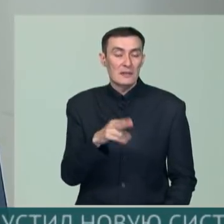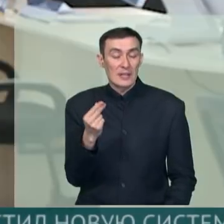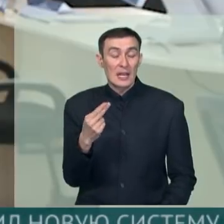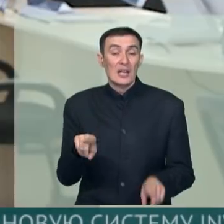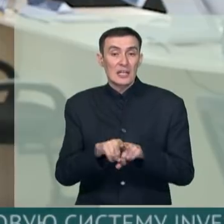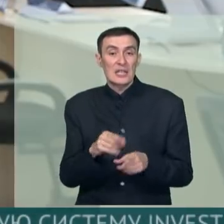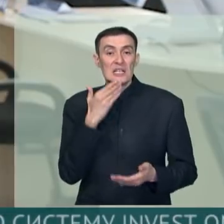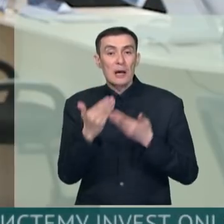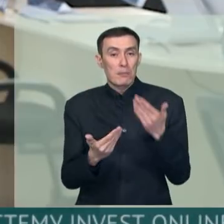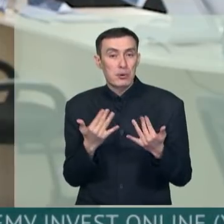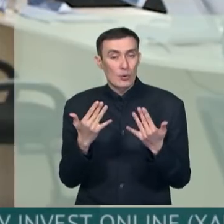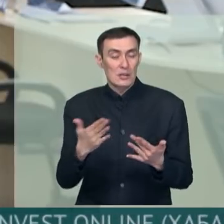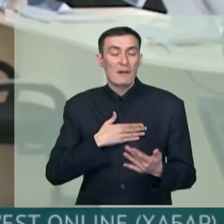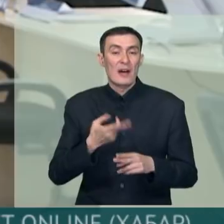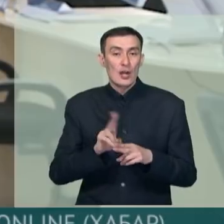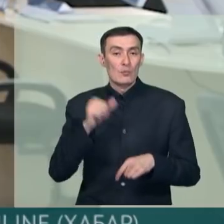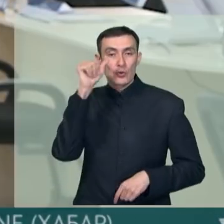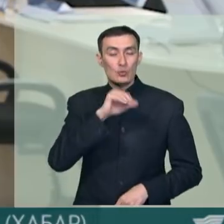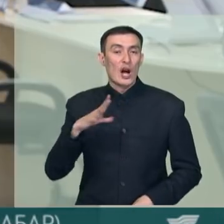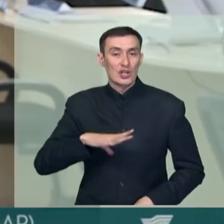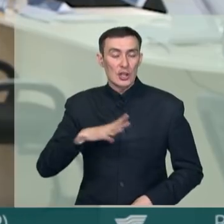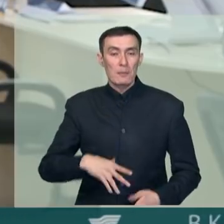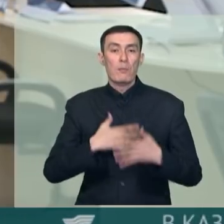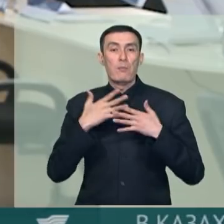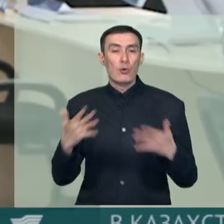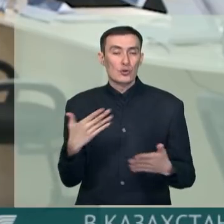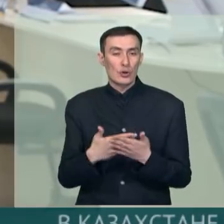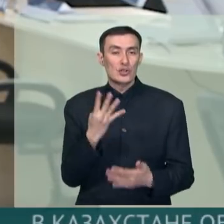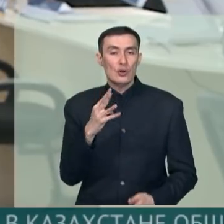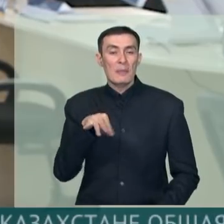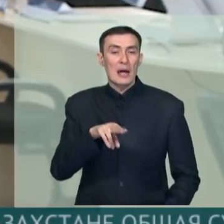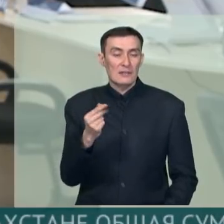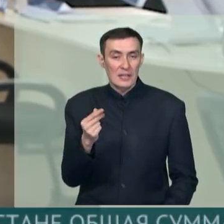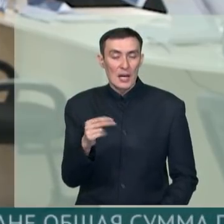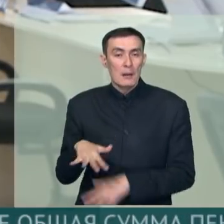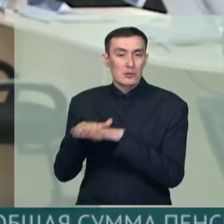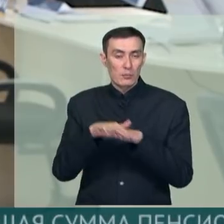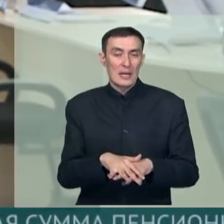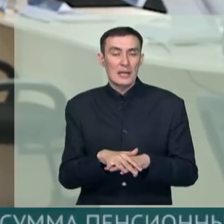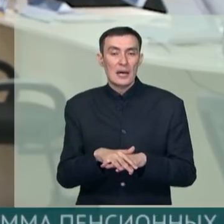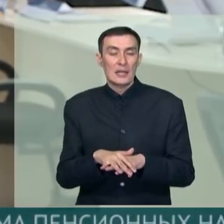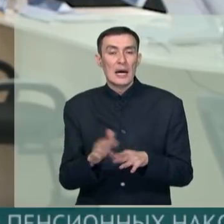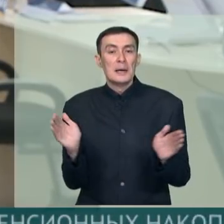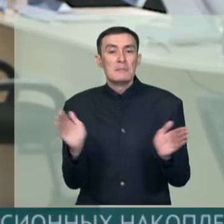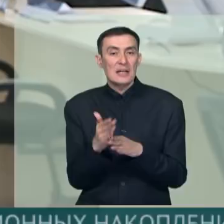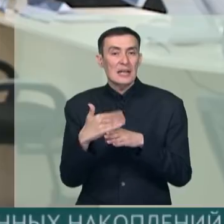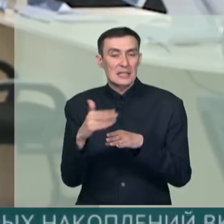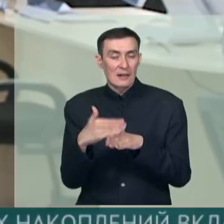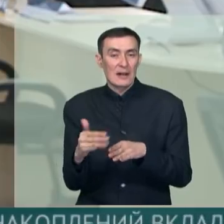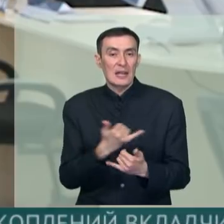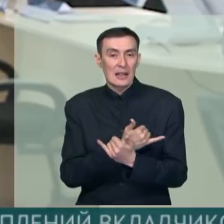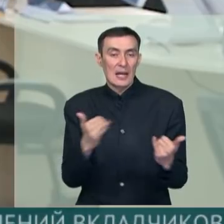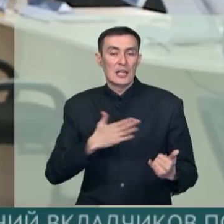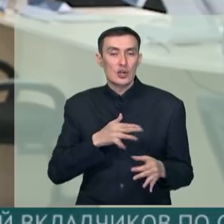таких запросов в этом году мы ожидаем намного, то есть около 4 миллиардов поступления на микрокредитование в